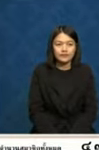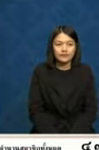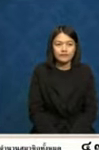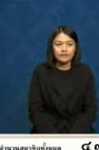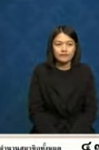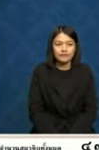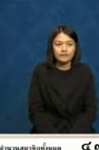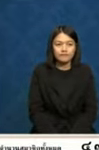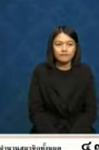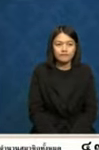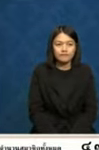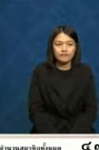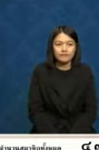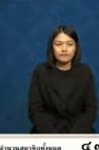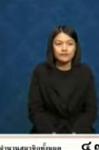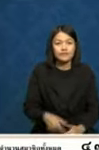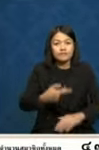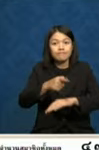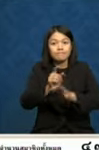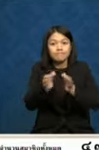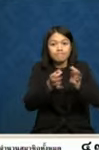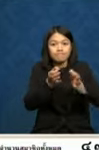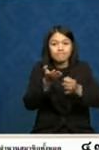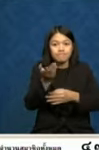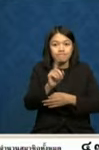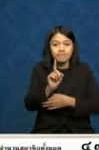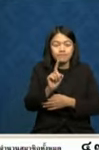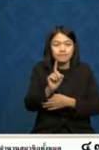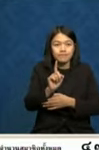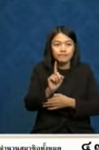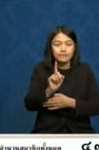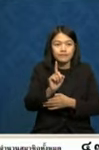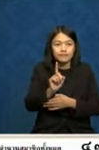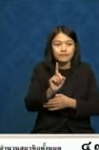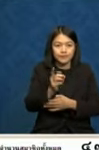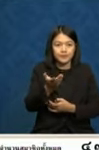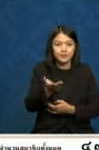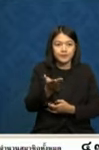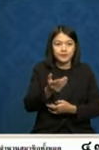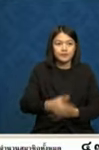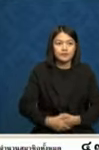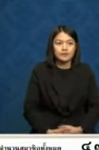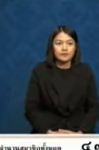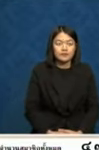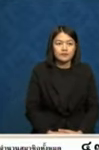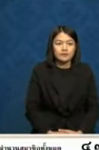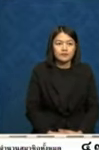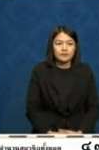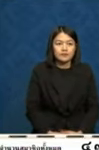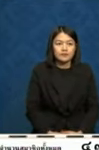ท่านสมาชิกท่านประธานจะชี้แจงไหมครับเชิญครับ